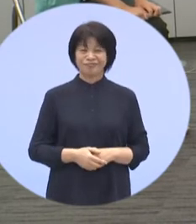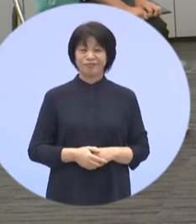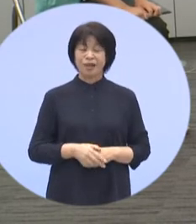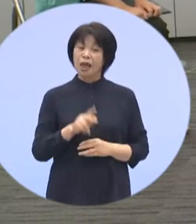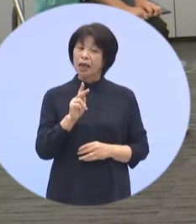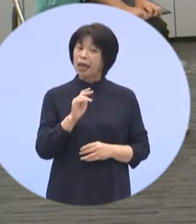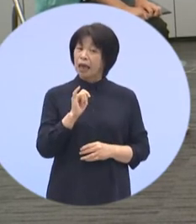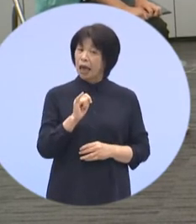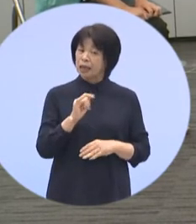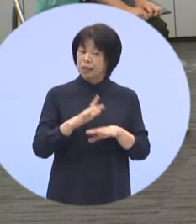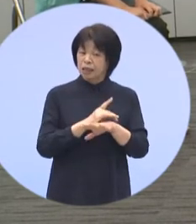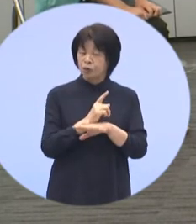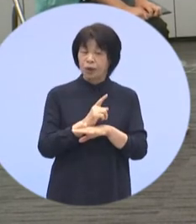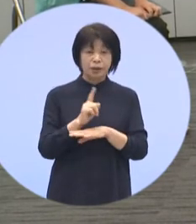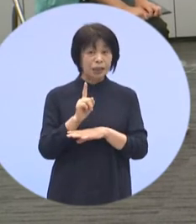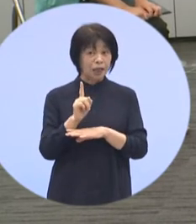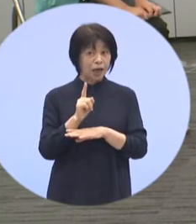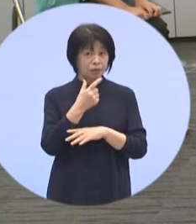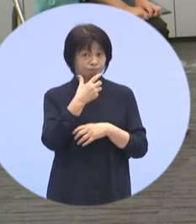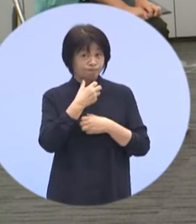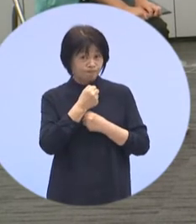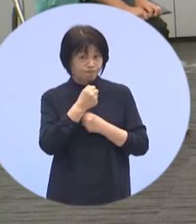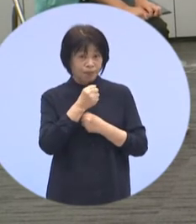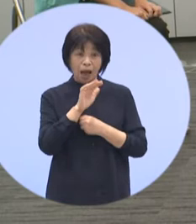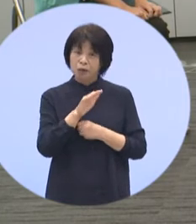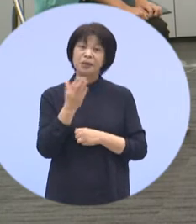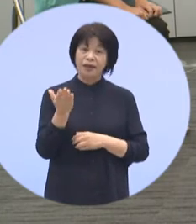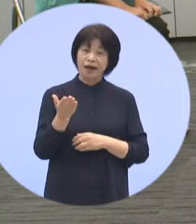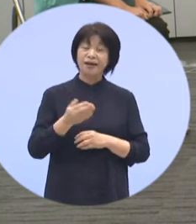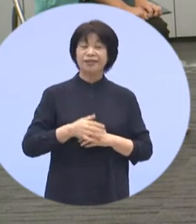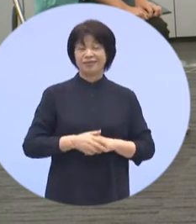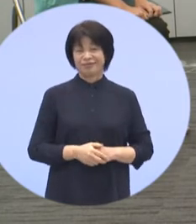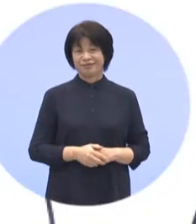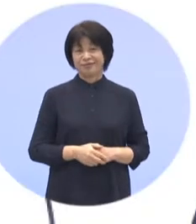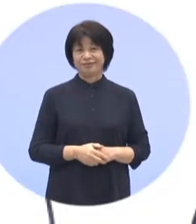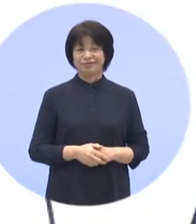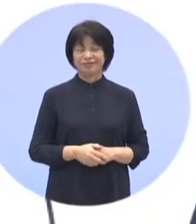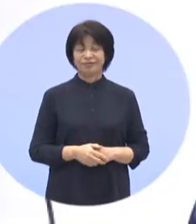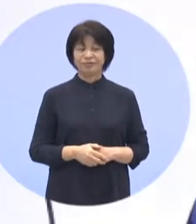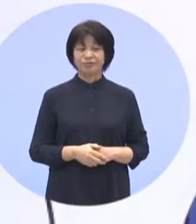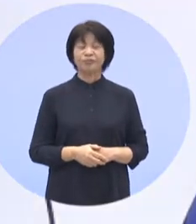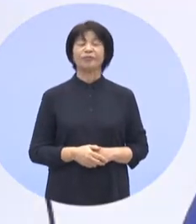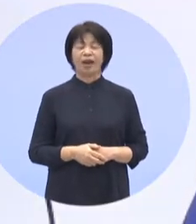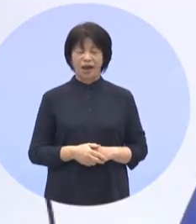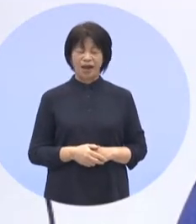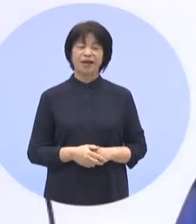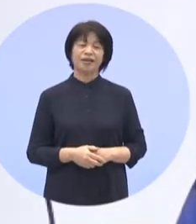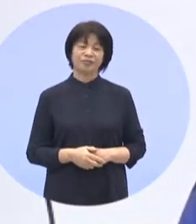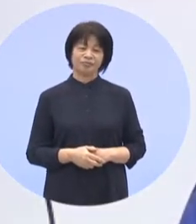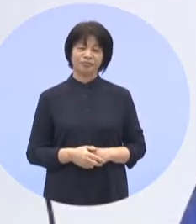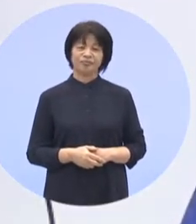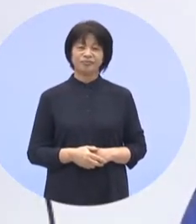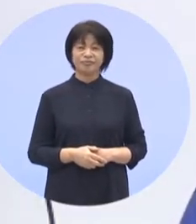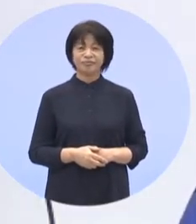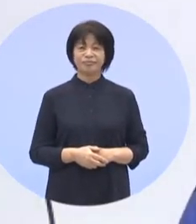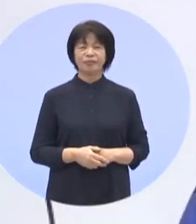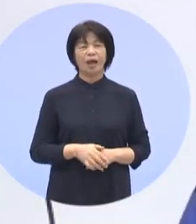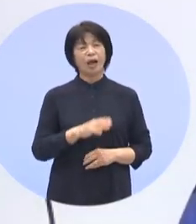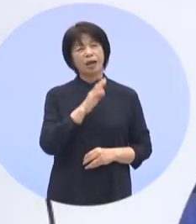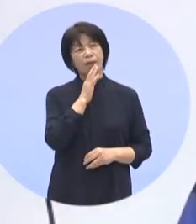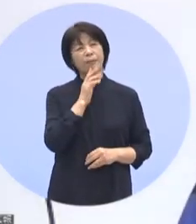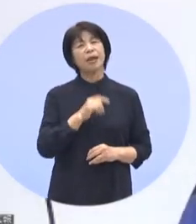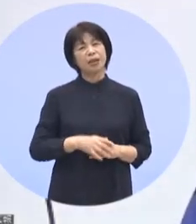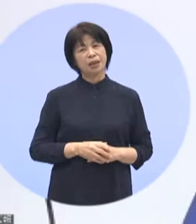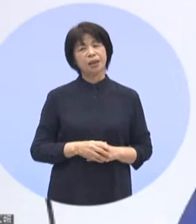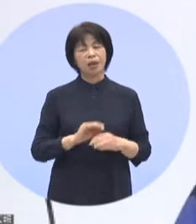どうですか？何か気をつけていることとかありますか？ はい、やっぱりコロナ